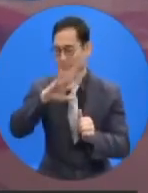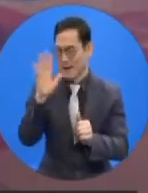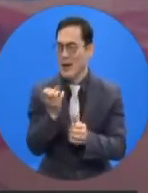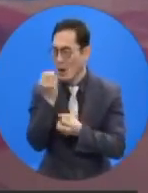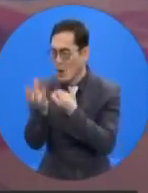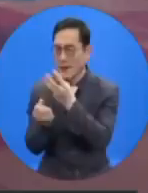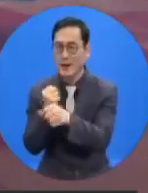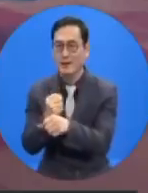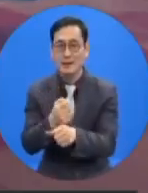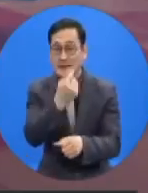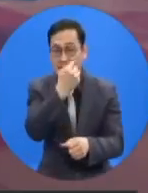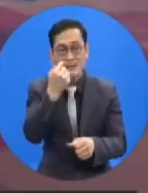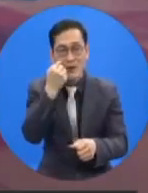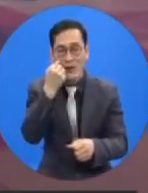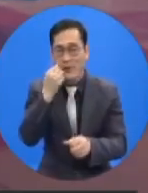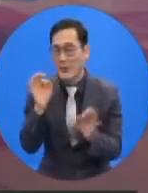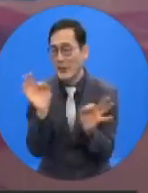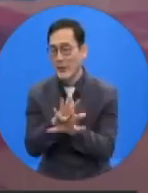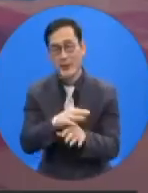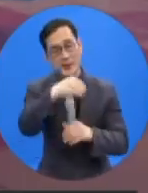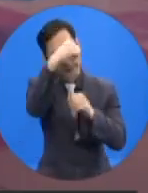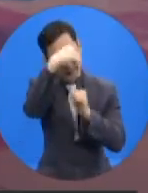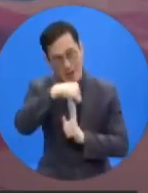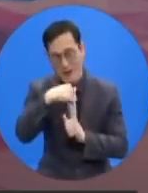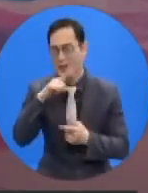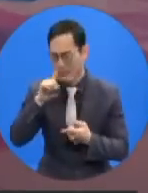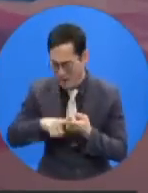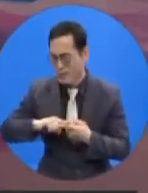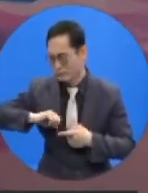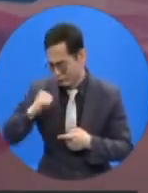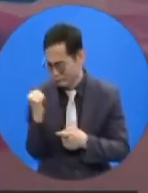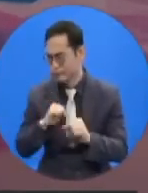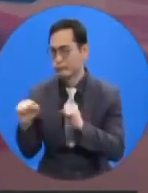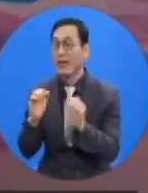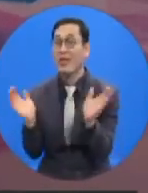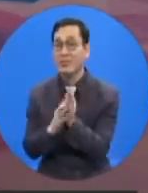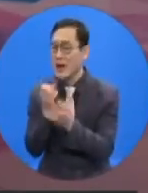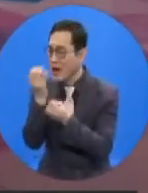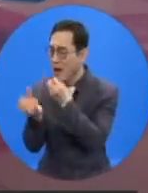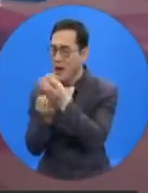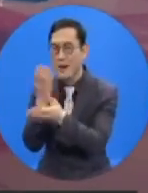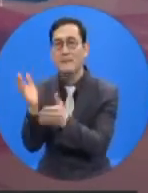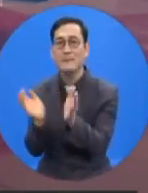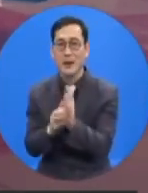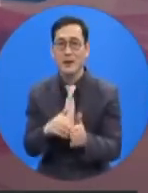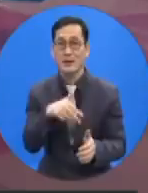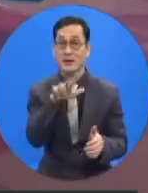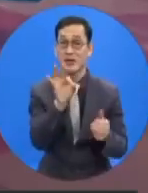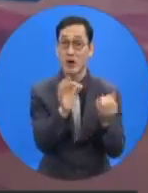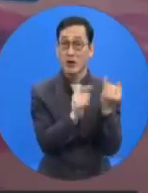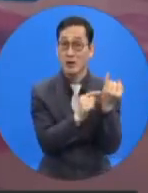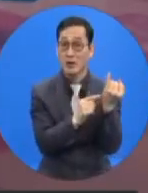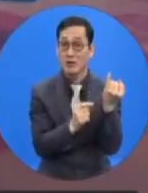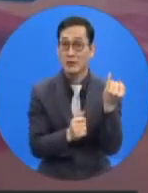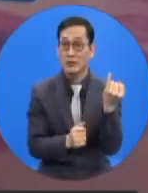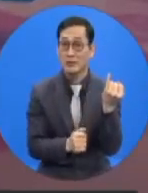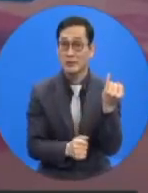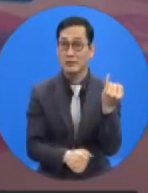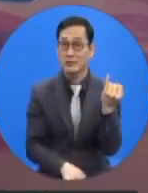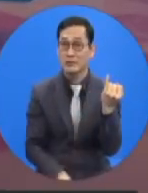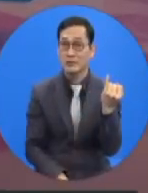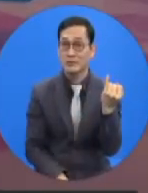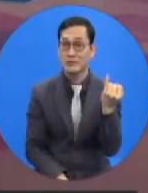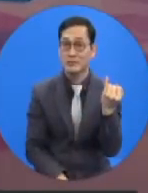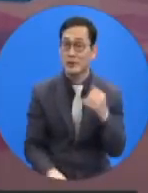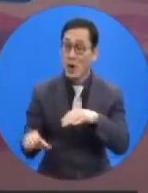지시를 사실상 본인이 이행을 했다라는 취지로 이야기를 다 한 겁니다. 이에 대해서 정경심 씨 측은 그 안에